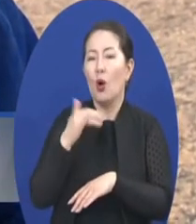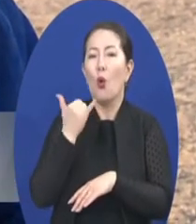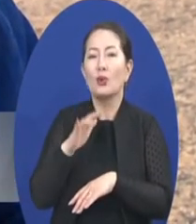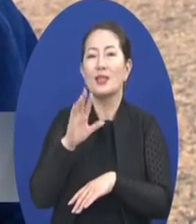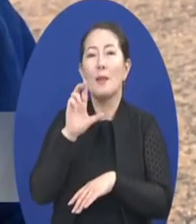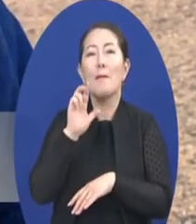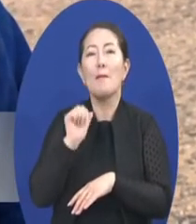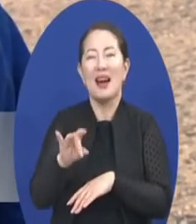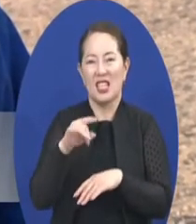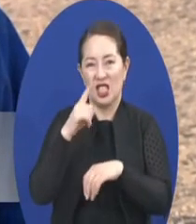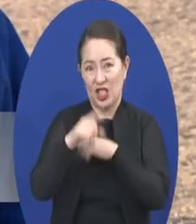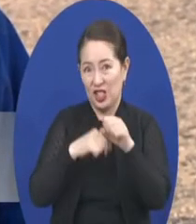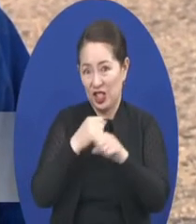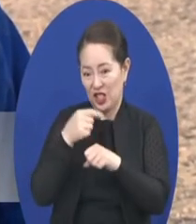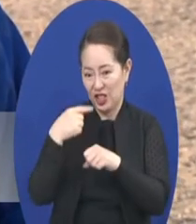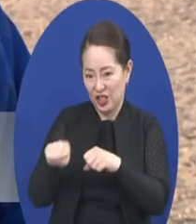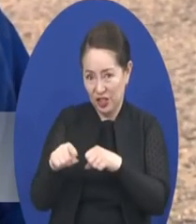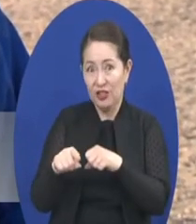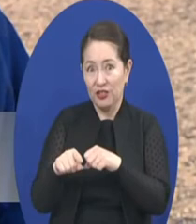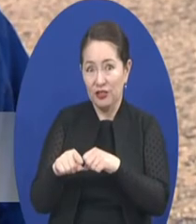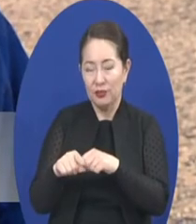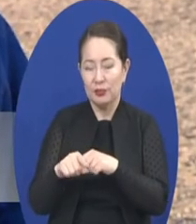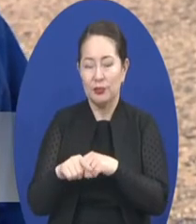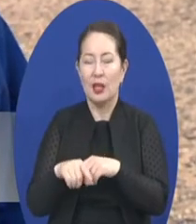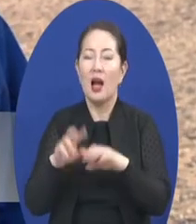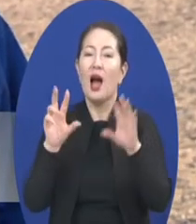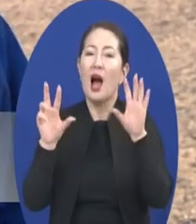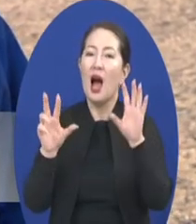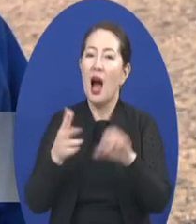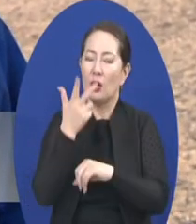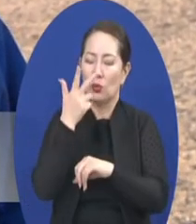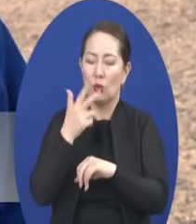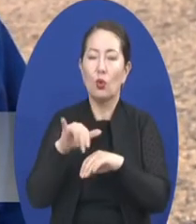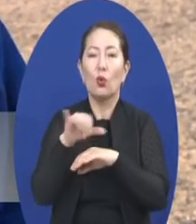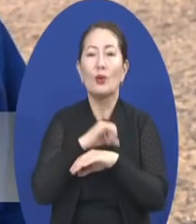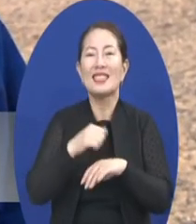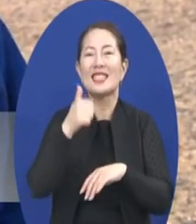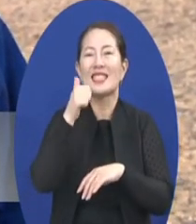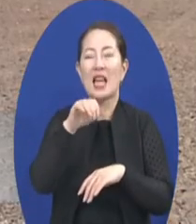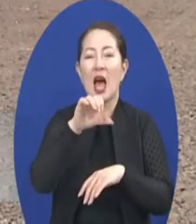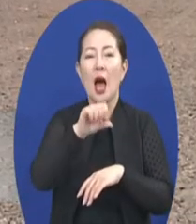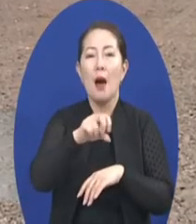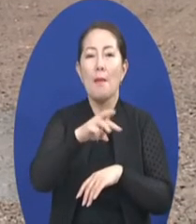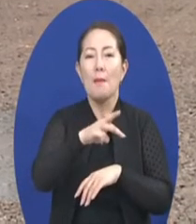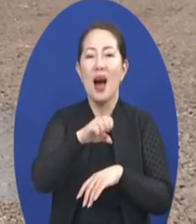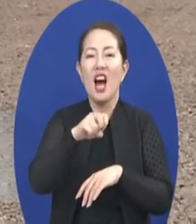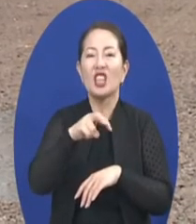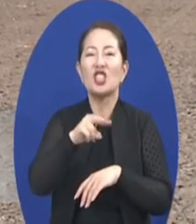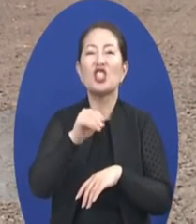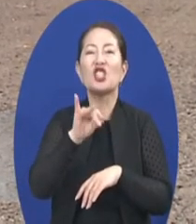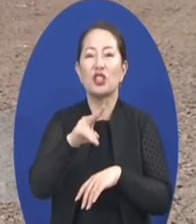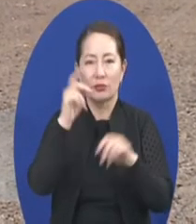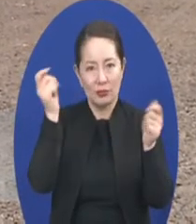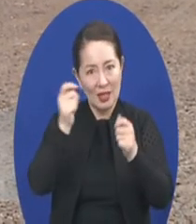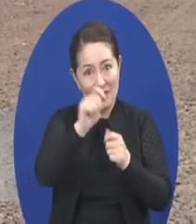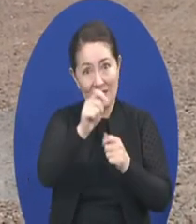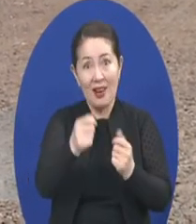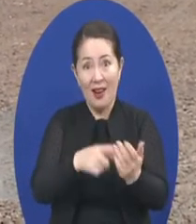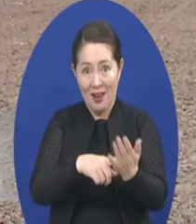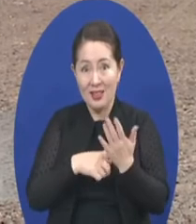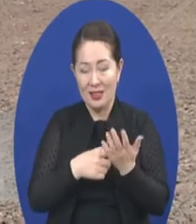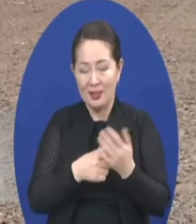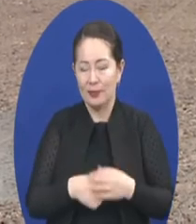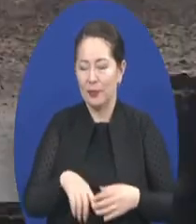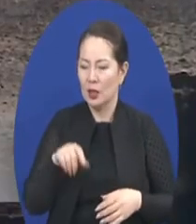бар жилийн босхон дээр 13 улсын сан малчин тодорн гарлаа. Хинтээ аймгийн хэмжээнд